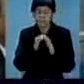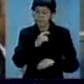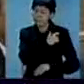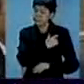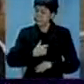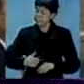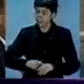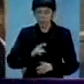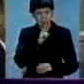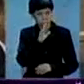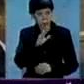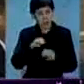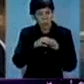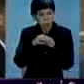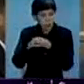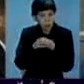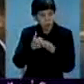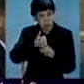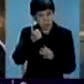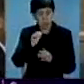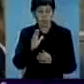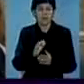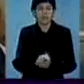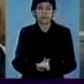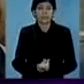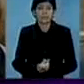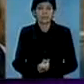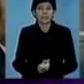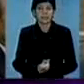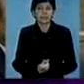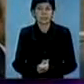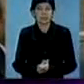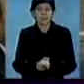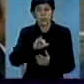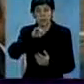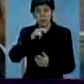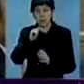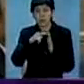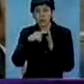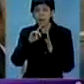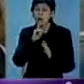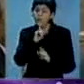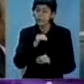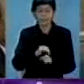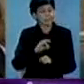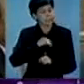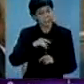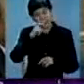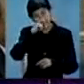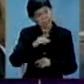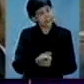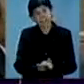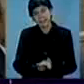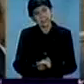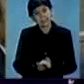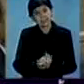ริย์หรือออกชื่อสมาชิกกลุ่มหรือบุคคลใดโดยไม่จำเป็นท่านจตุพรได้ทำร้ายจิตใจคนไทยมาเกินพอ